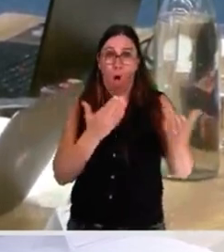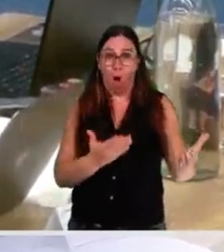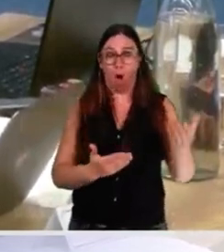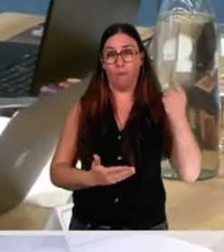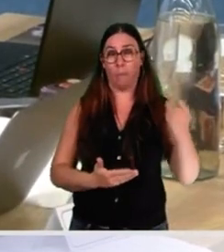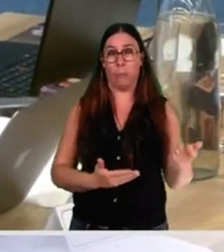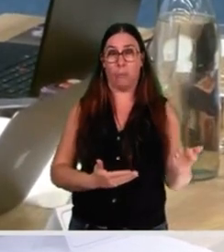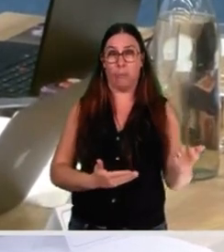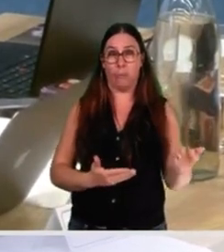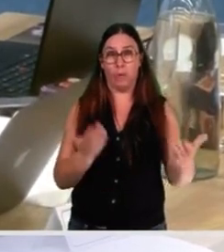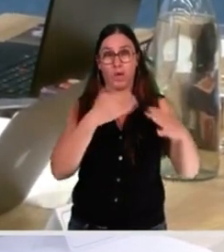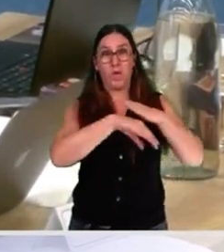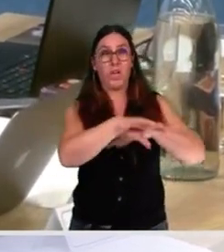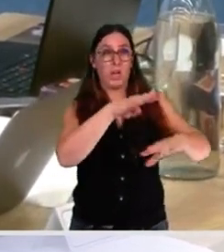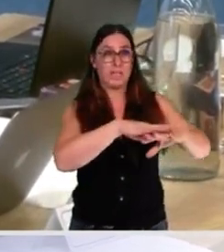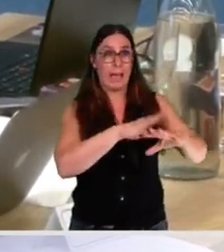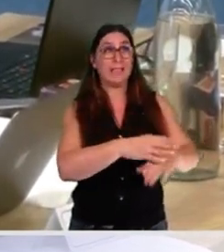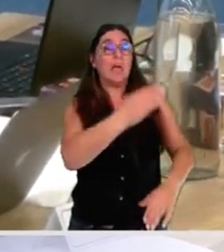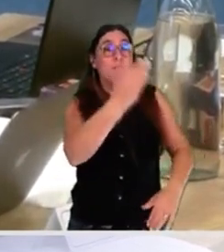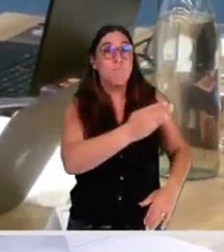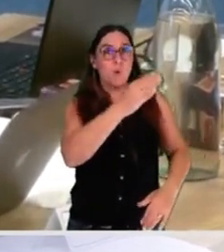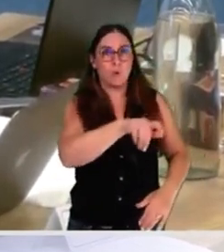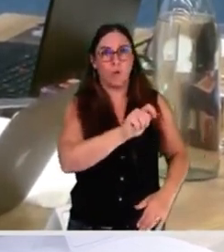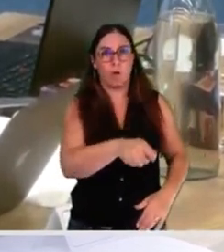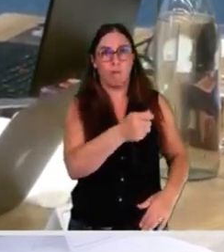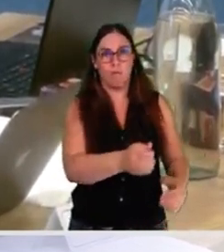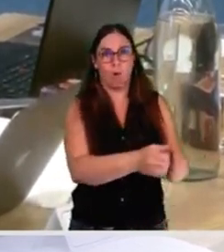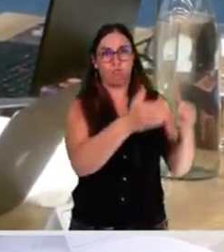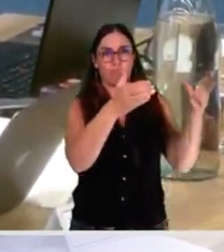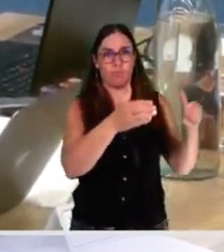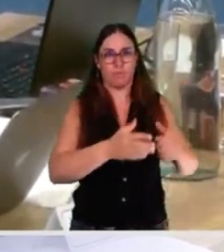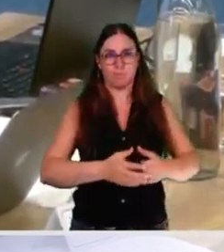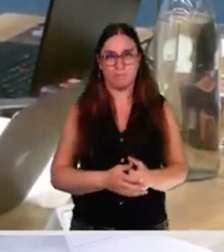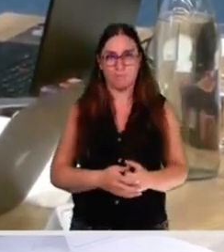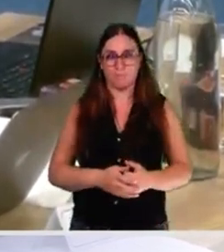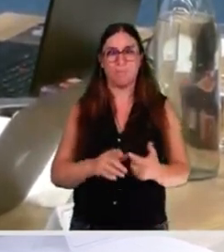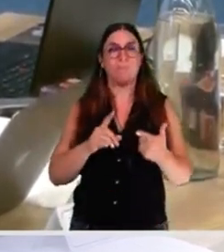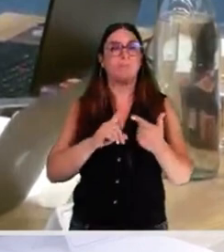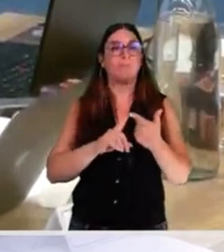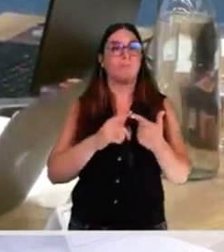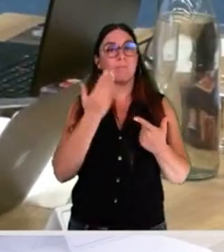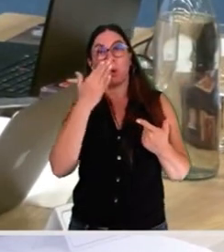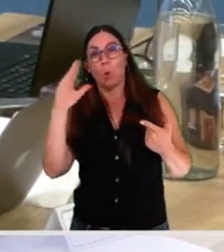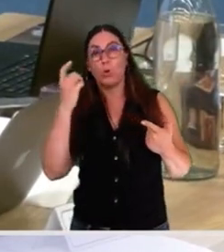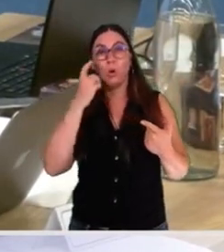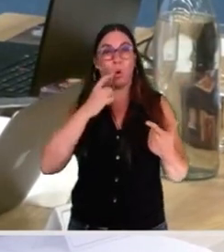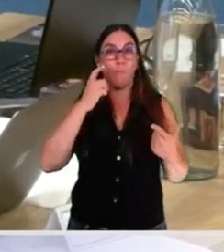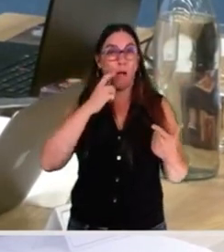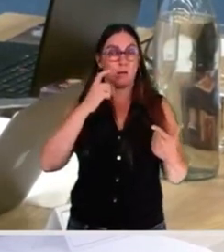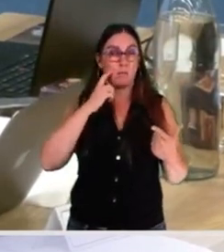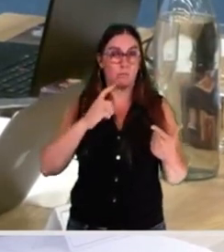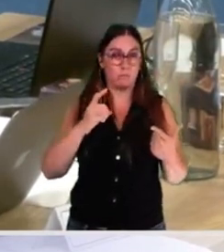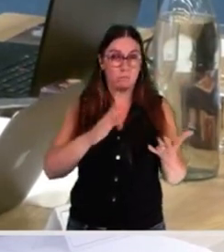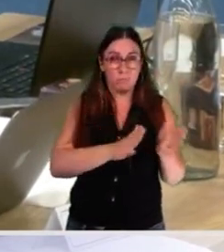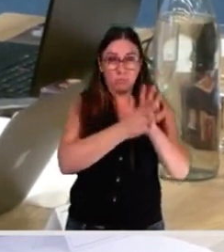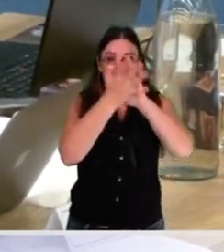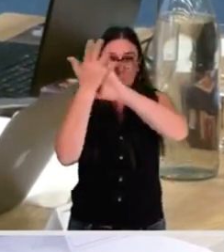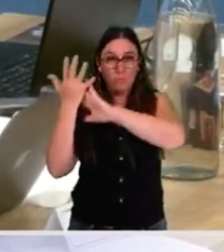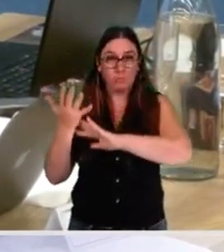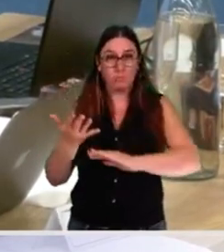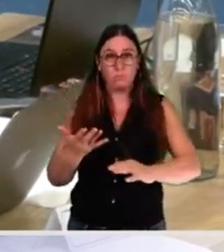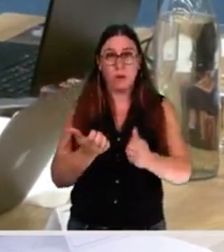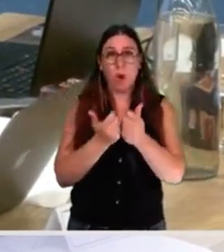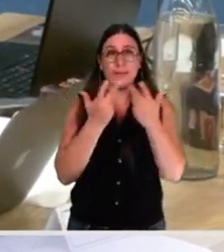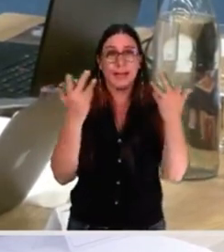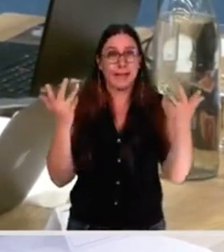faibles dans les quartiers qui en auraient le plus besoin. L'autre constat est que vous n'améliorez rien sur le plan